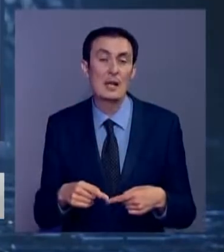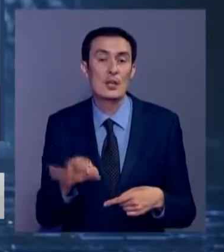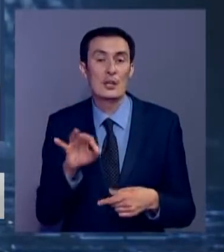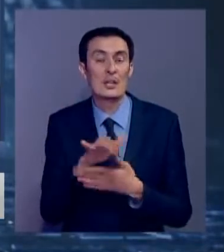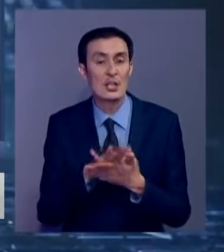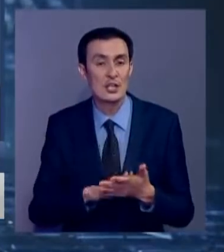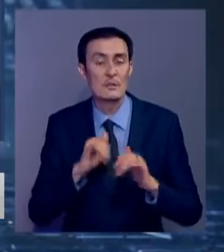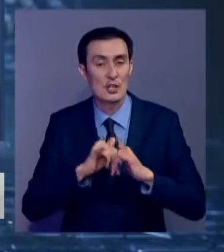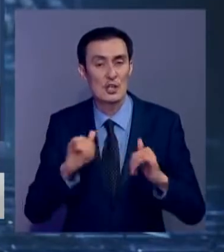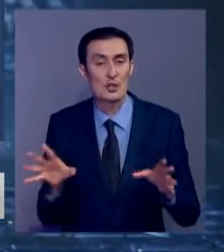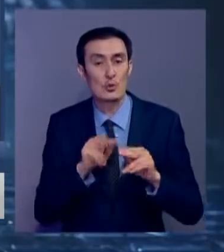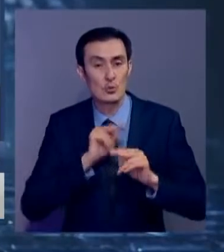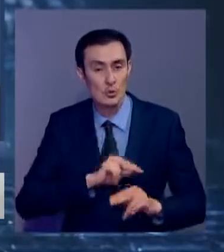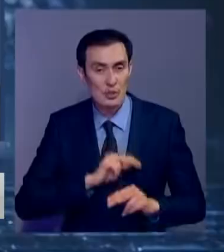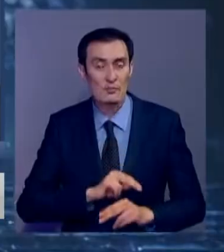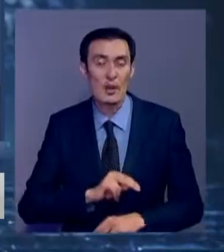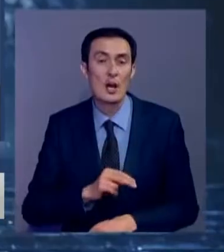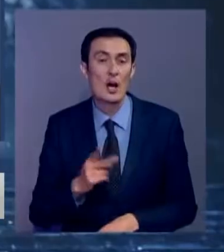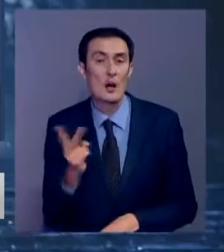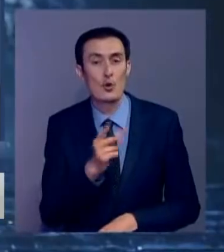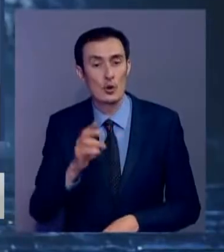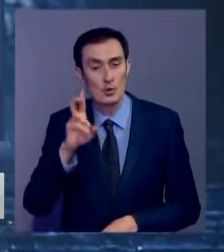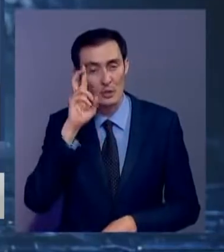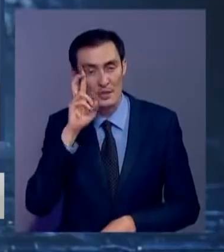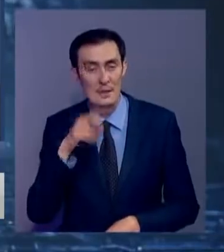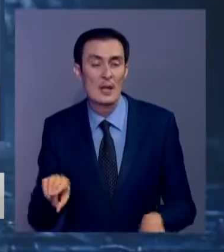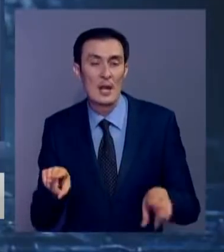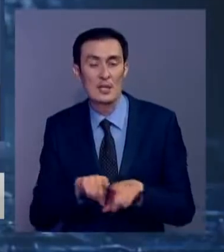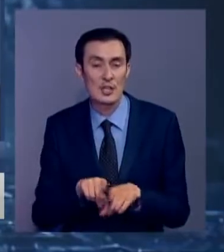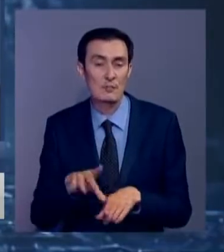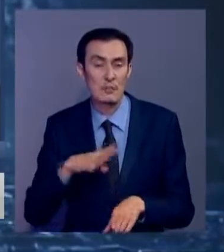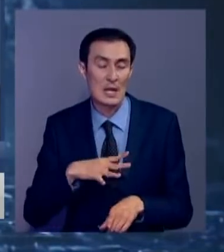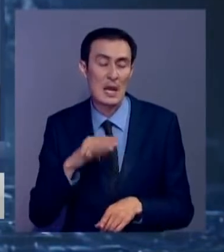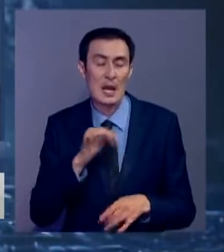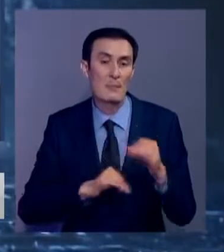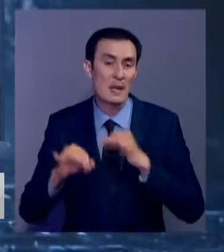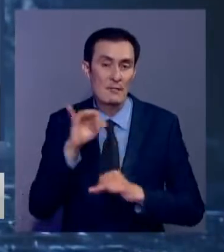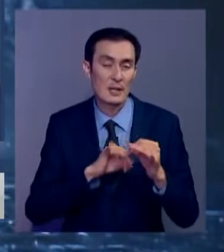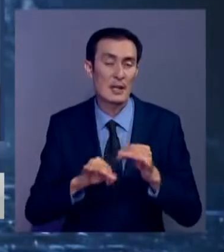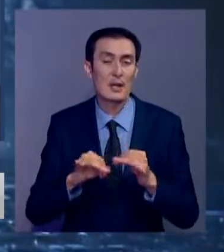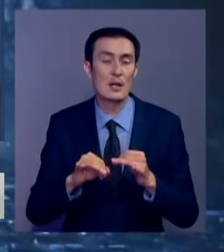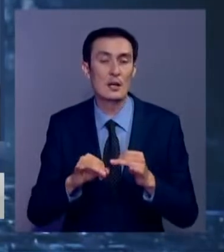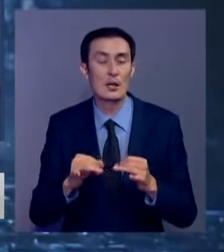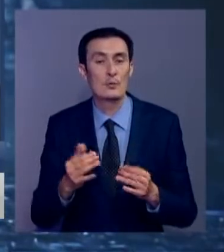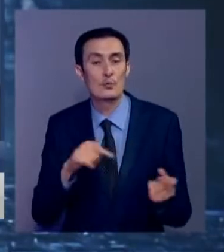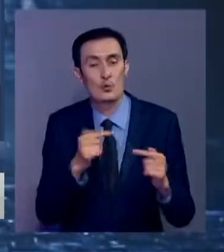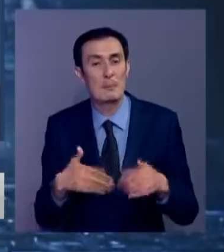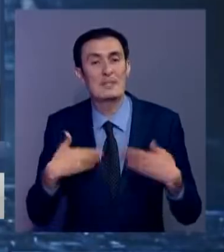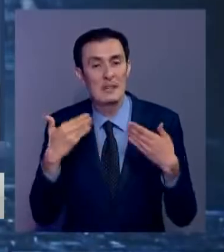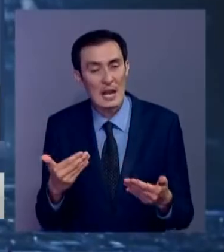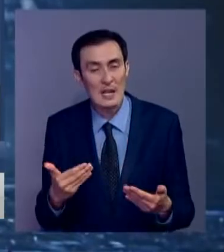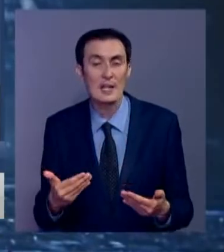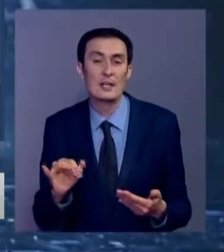и о дальнейшем расширении сотрудничества между двумя странами. Также собеседники обменялись теплыми поздравлениями